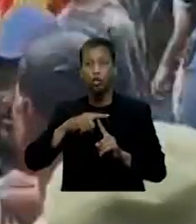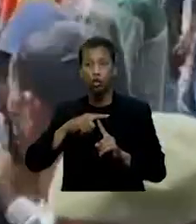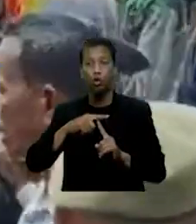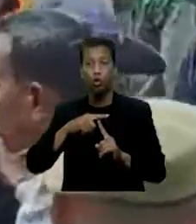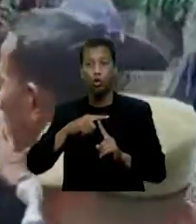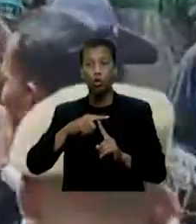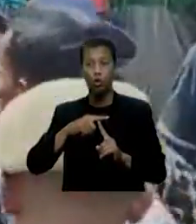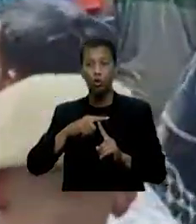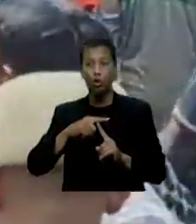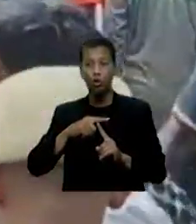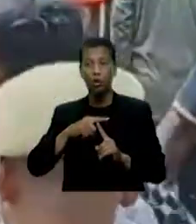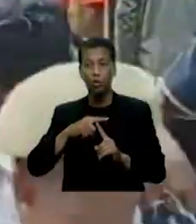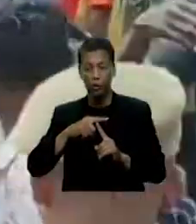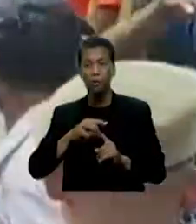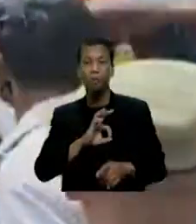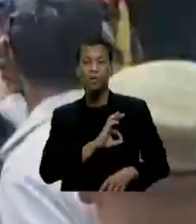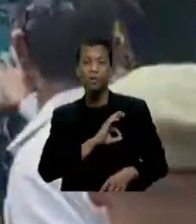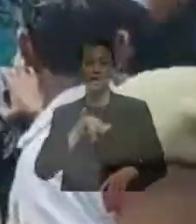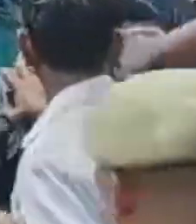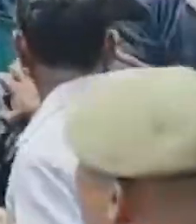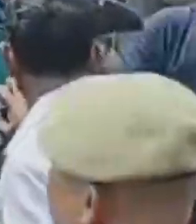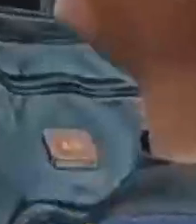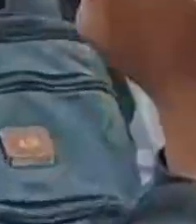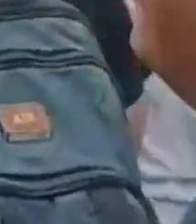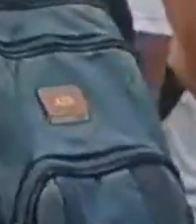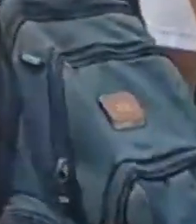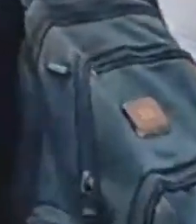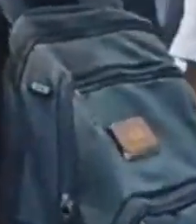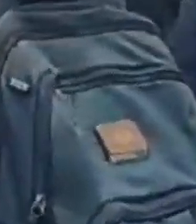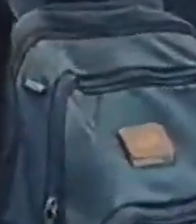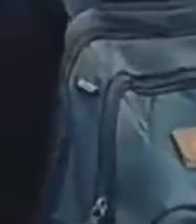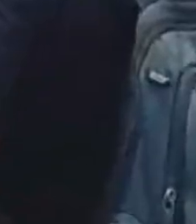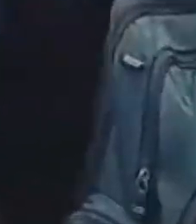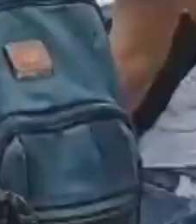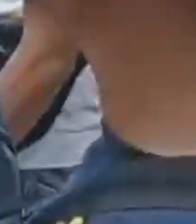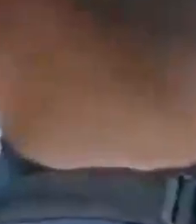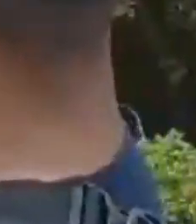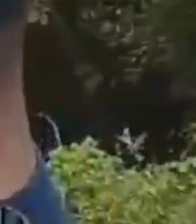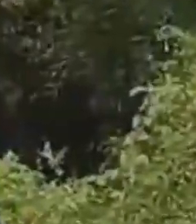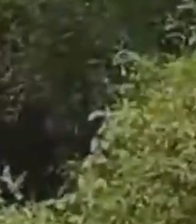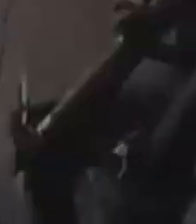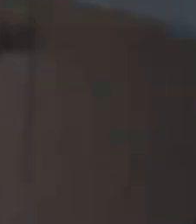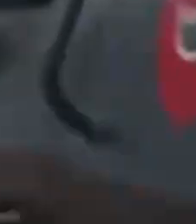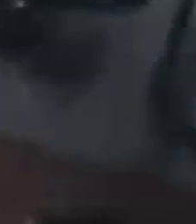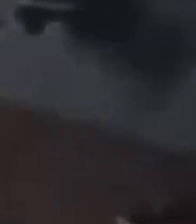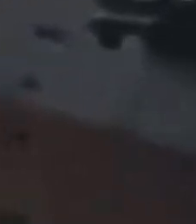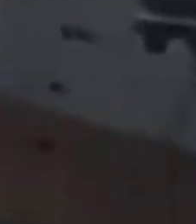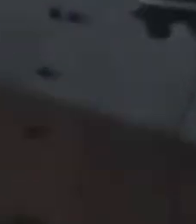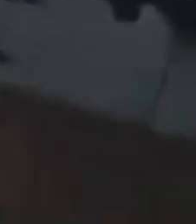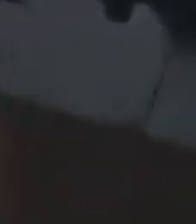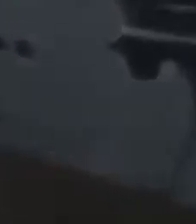Secara khusus Jokowi juga menyindir jajaran menteri terkait yang memberikan laporan bohong dan berujung masalah menggunung konflik yang merugikan